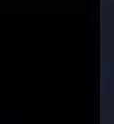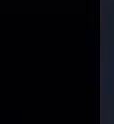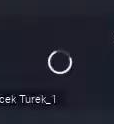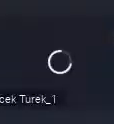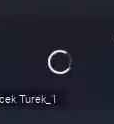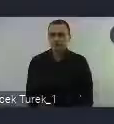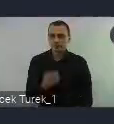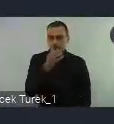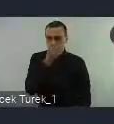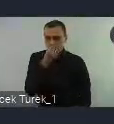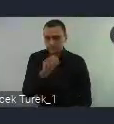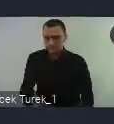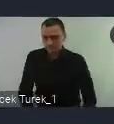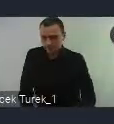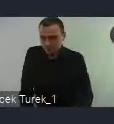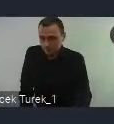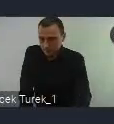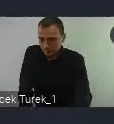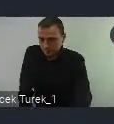z o.o